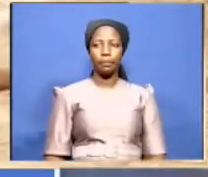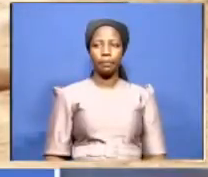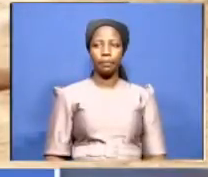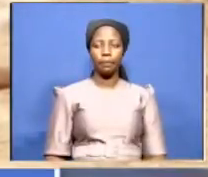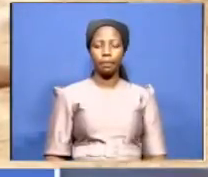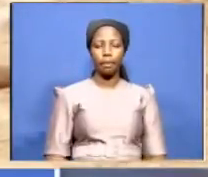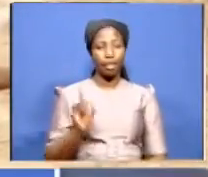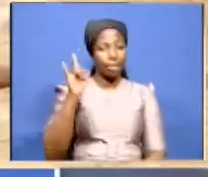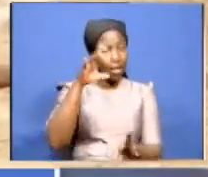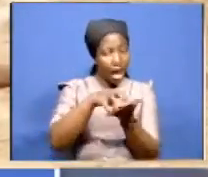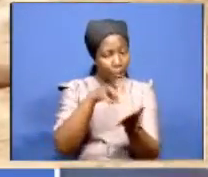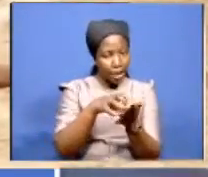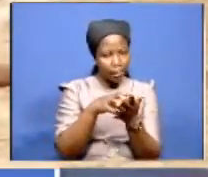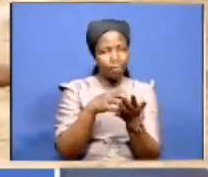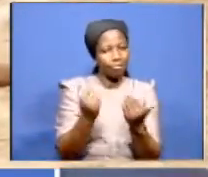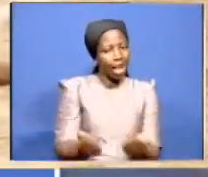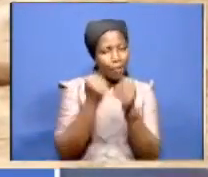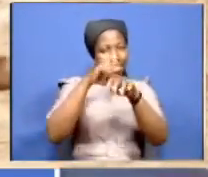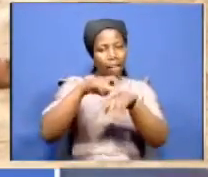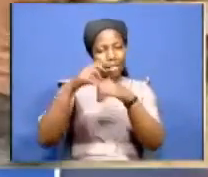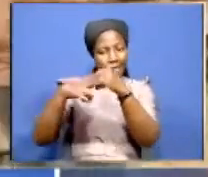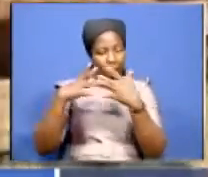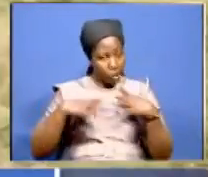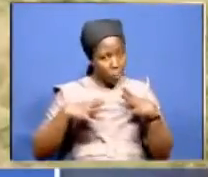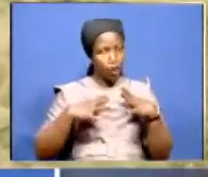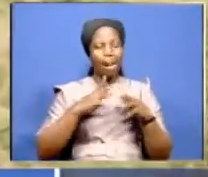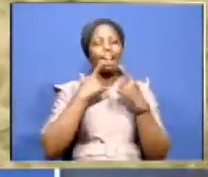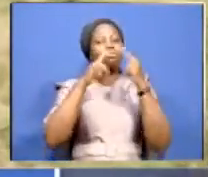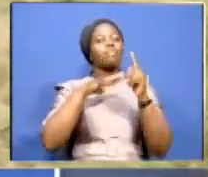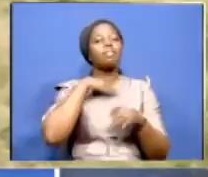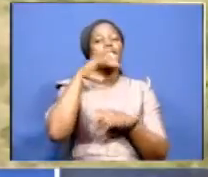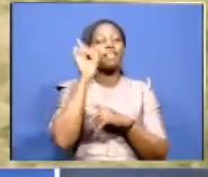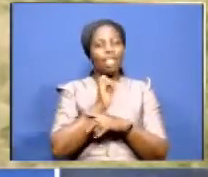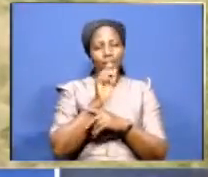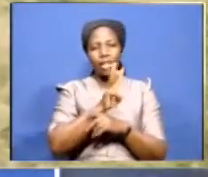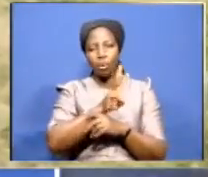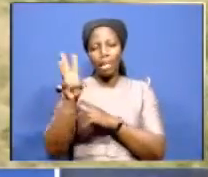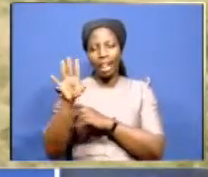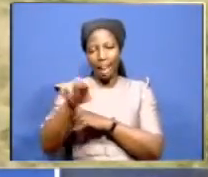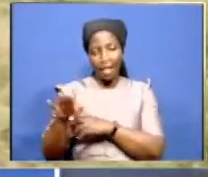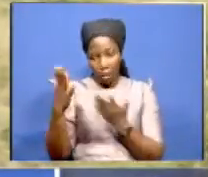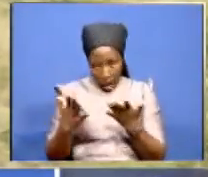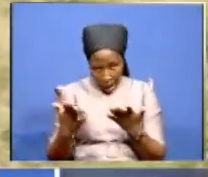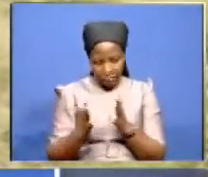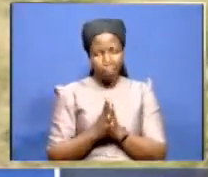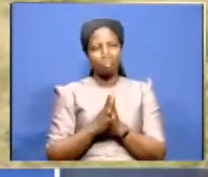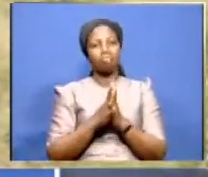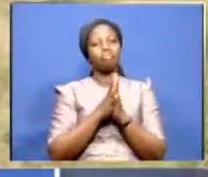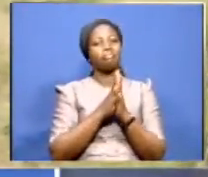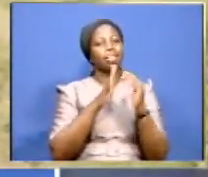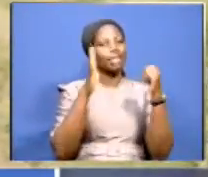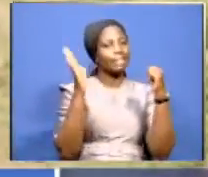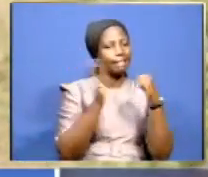Haya yamejiri huku watu saba wakidaiwa kuaga dunia katika eneo la Magharibi, ambapo takriban nyumba